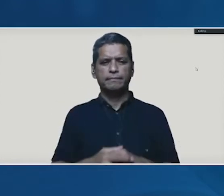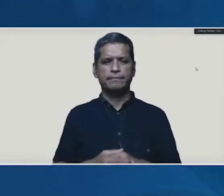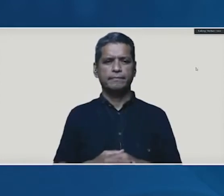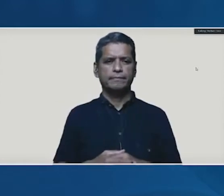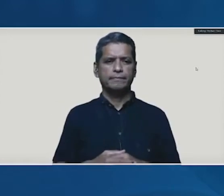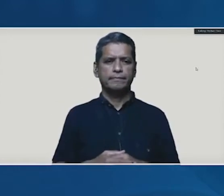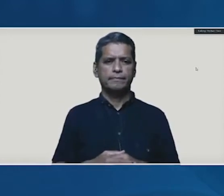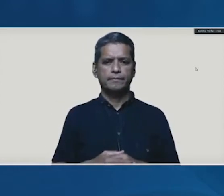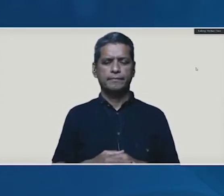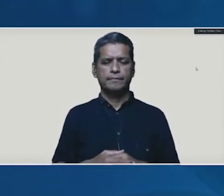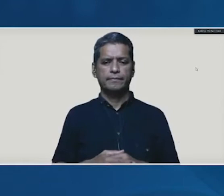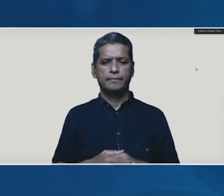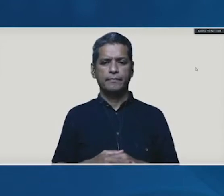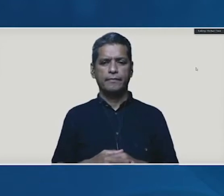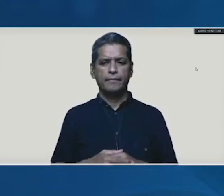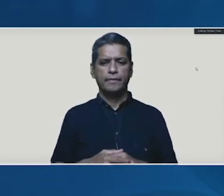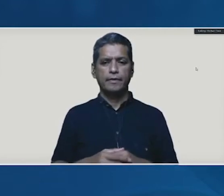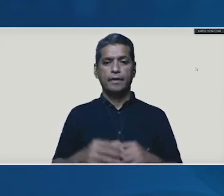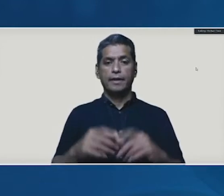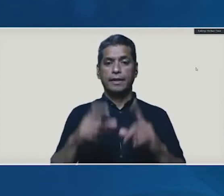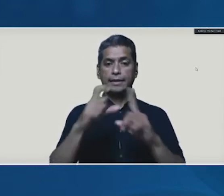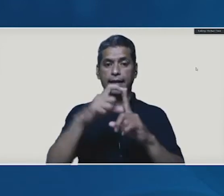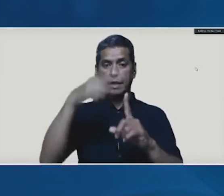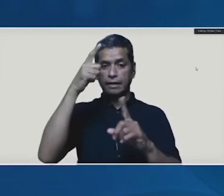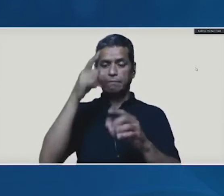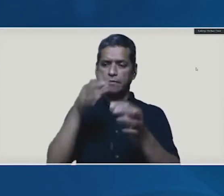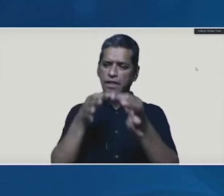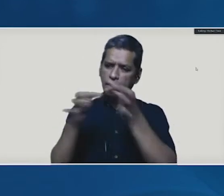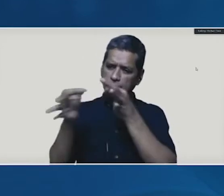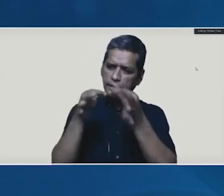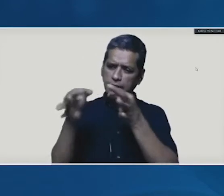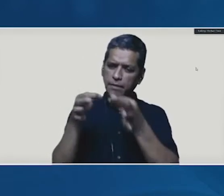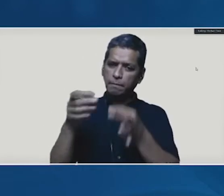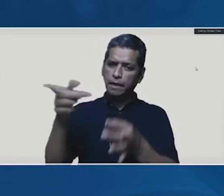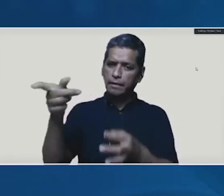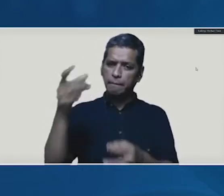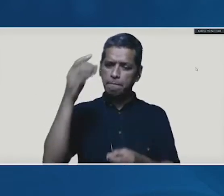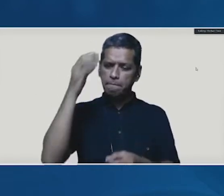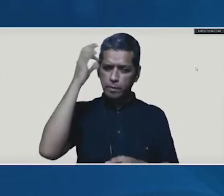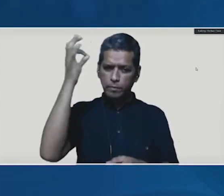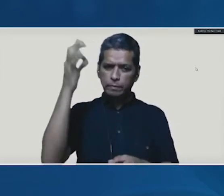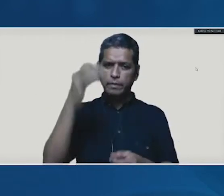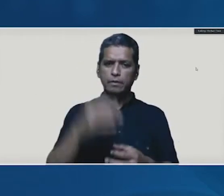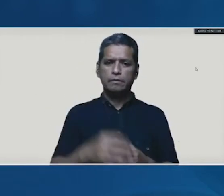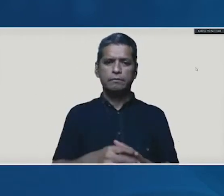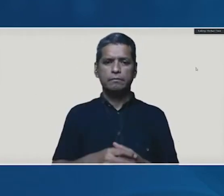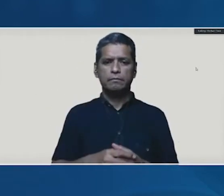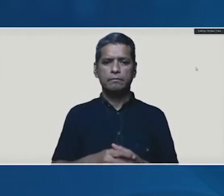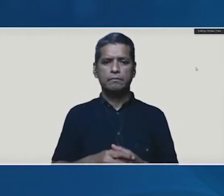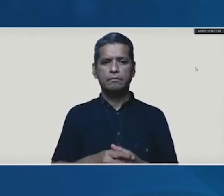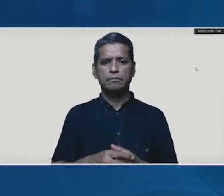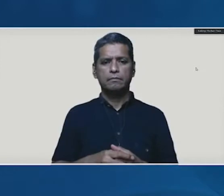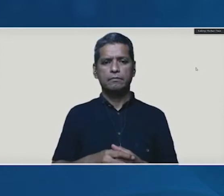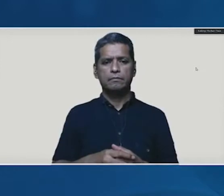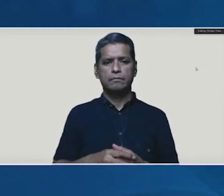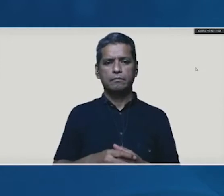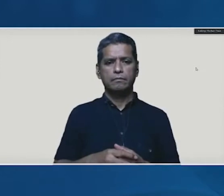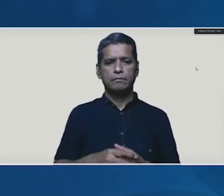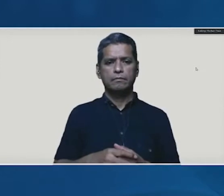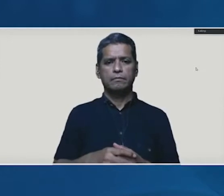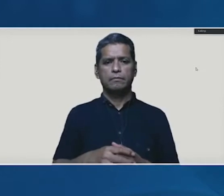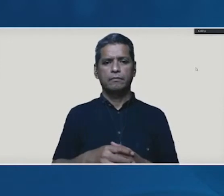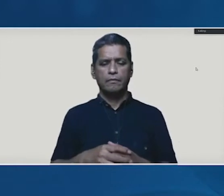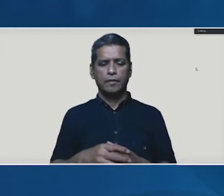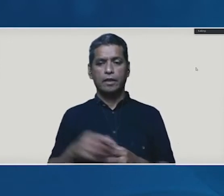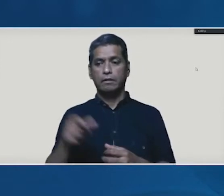ketika dan yang menjelaskan kepada dia tentang mimpinya itu maka dia mulai ini